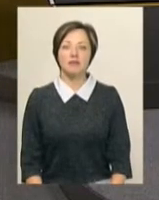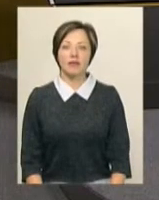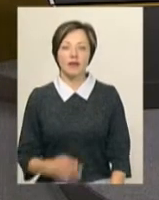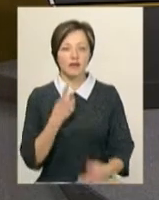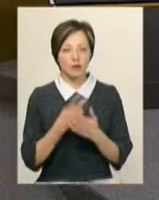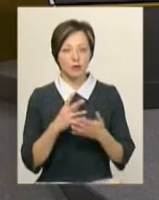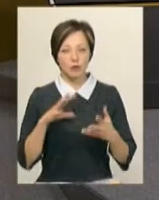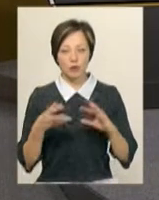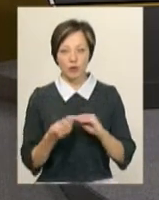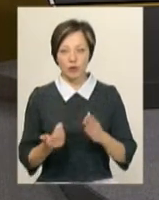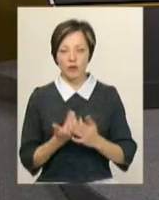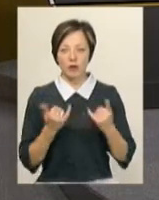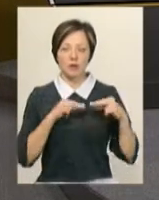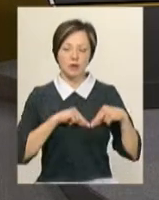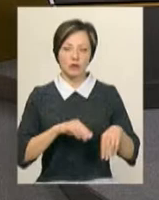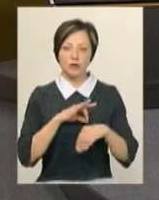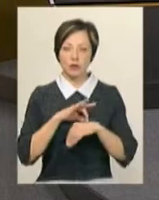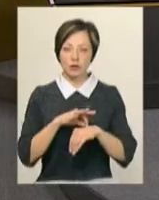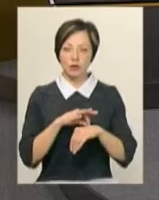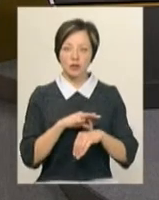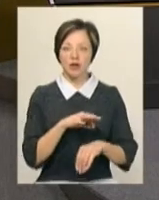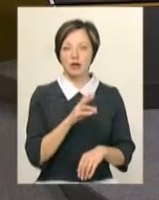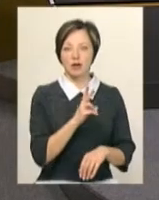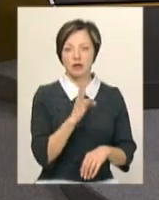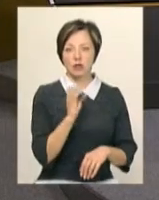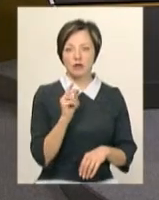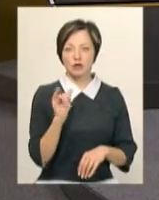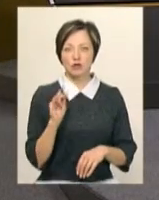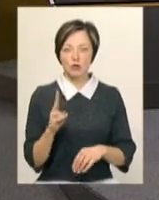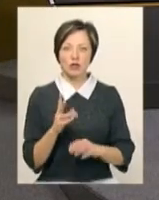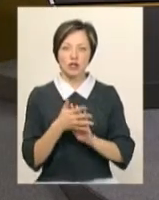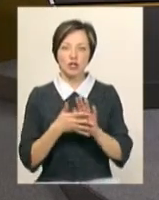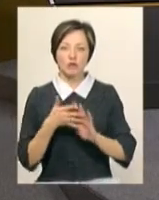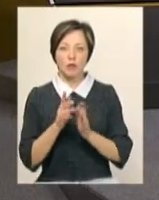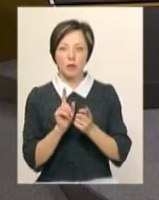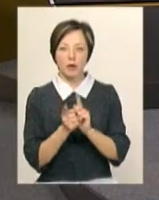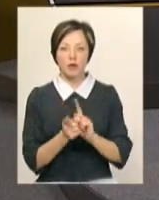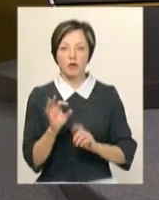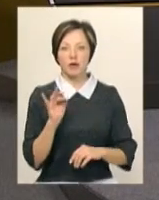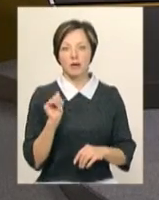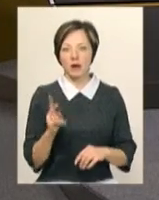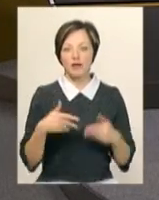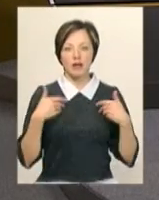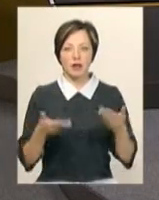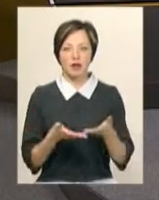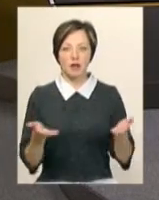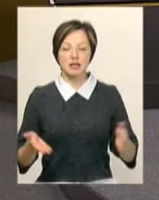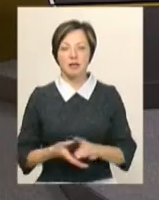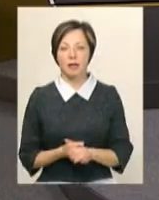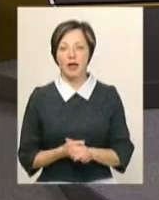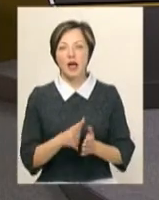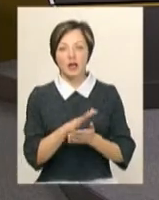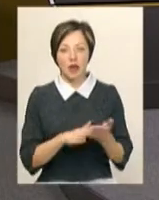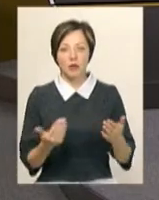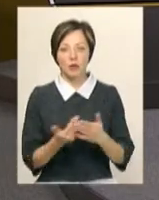Ви дивитесь підсумковий випуск новин. Для вас у студії працює ведуча Катерина Шевчук. На жестову мову перекладає Ольга Рибак. Вітаємо вас.